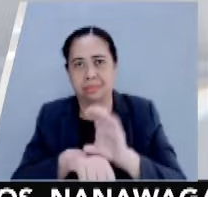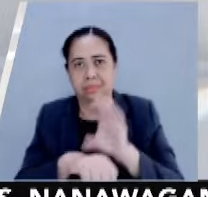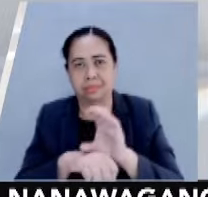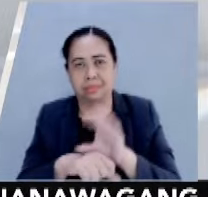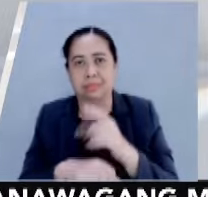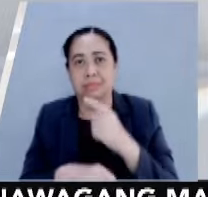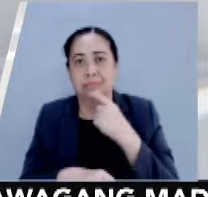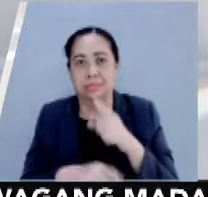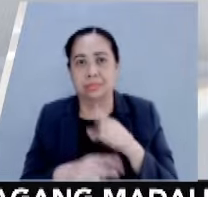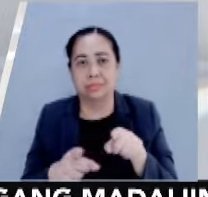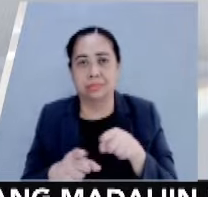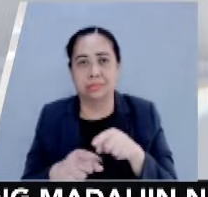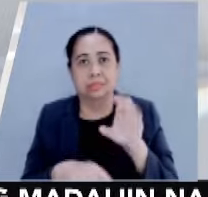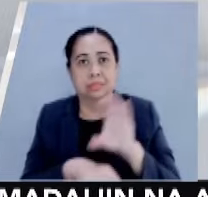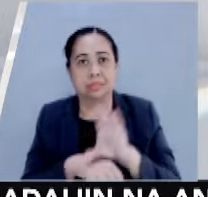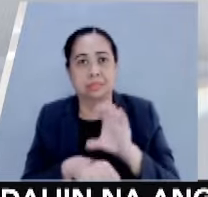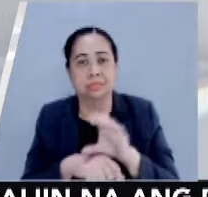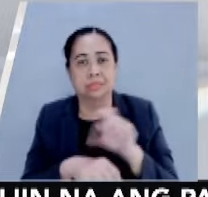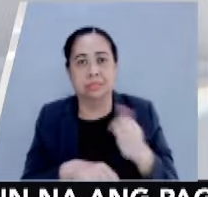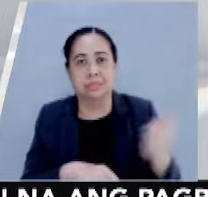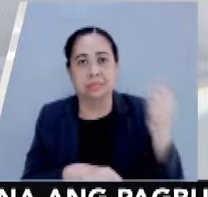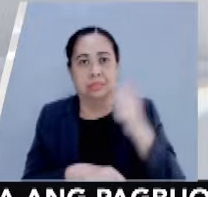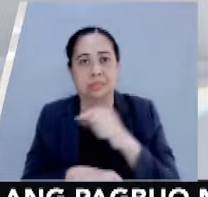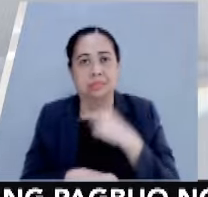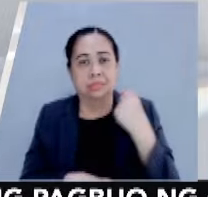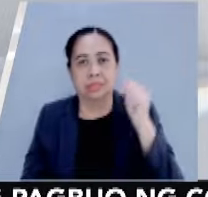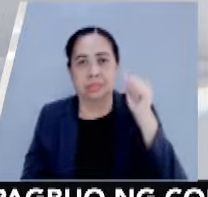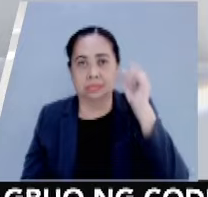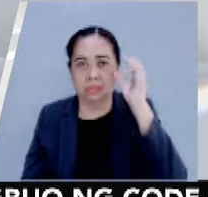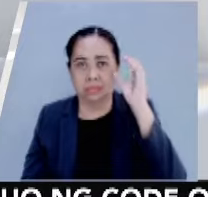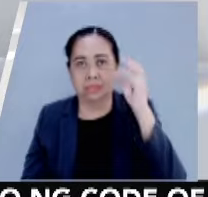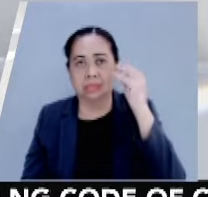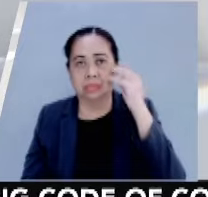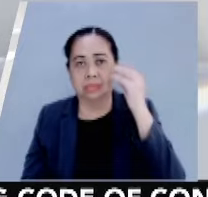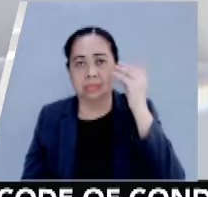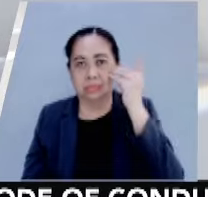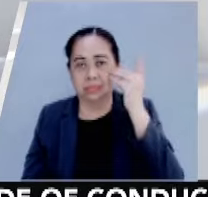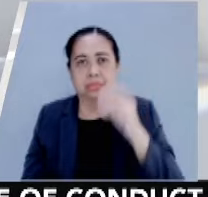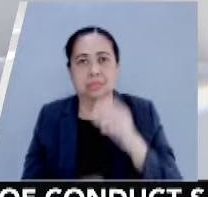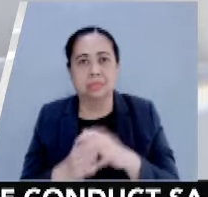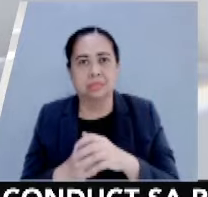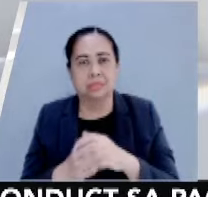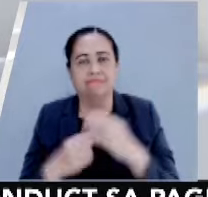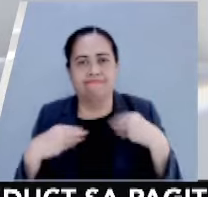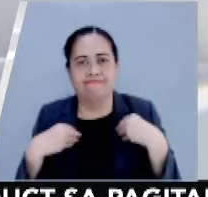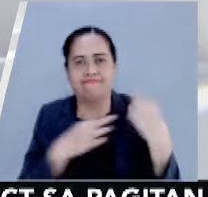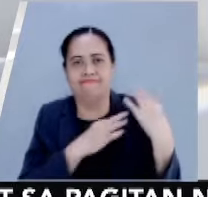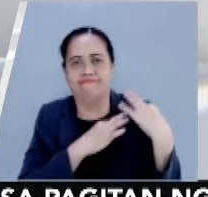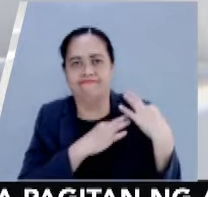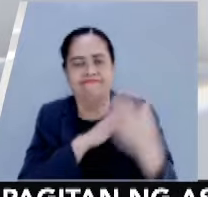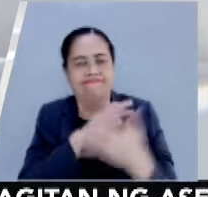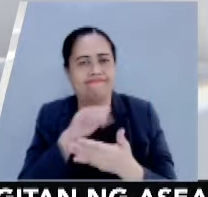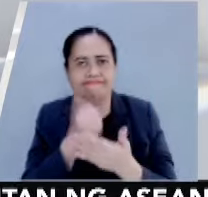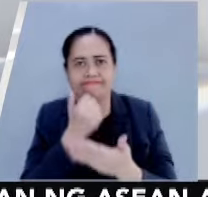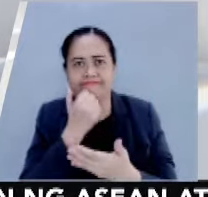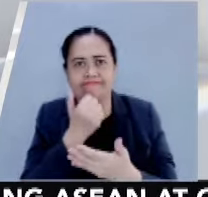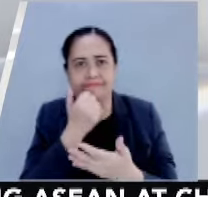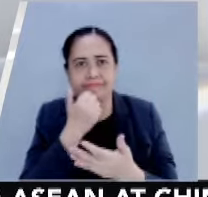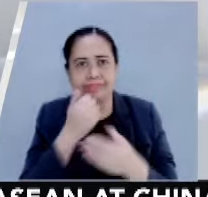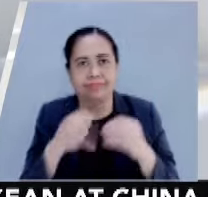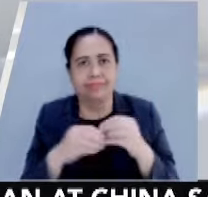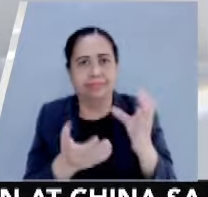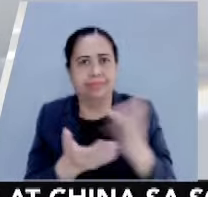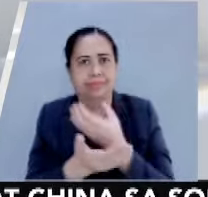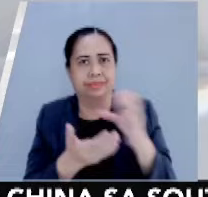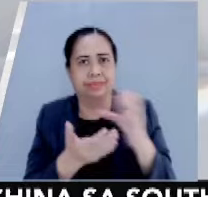ng kura paroko ng simbahan na si Father Carlito Meim Dimaano na inaako niya ang lahat ng pagkakamali sa secular concert.